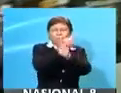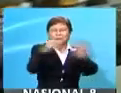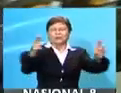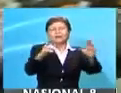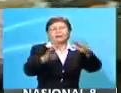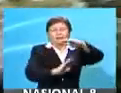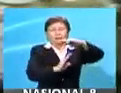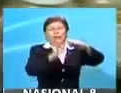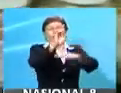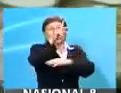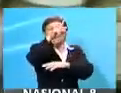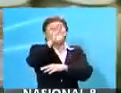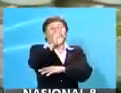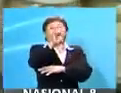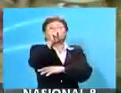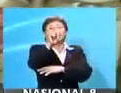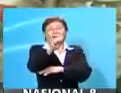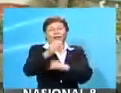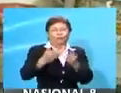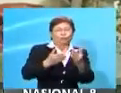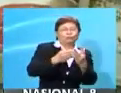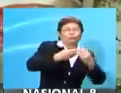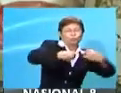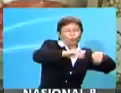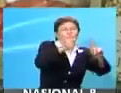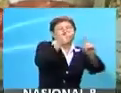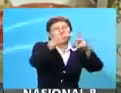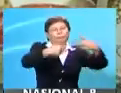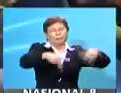FTA ini bagi menebusi pasaran